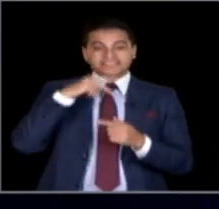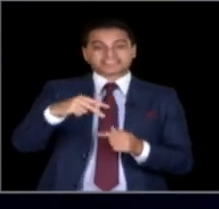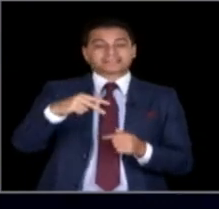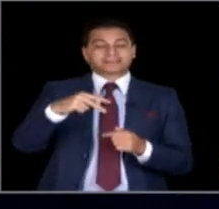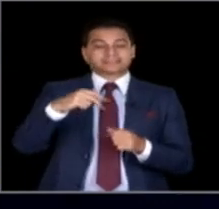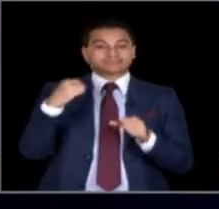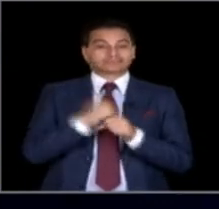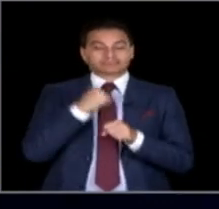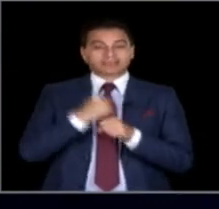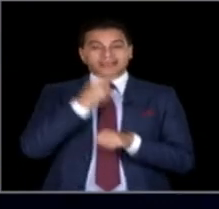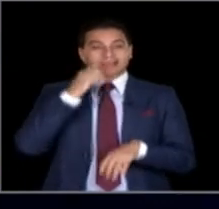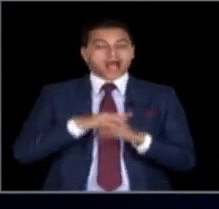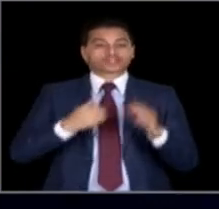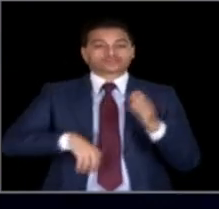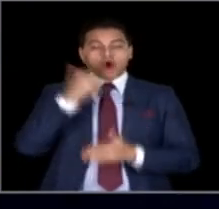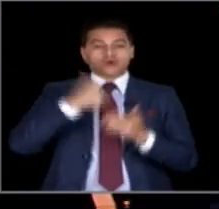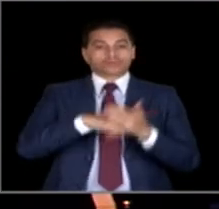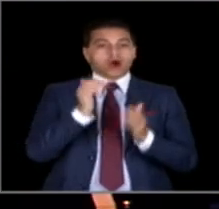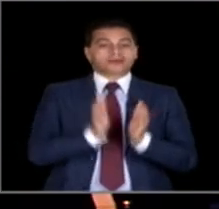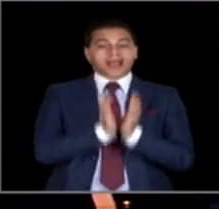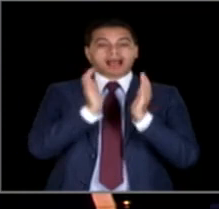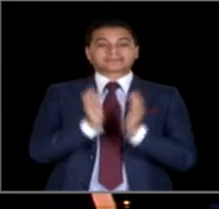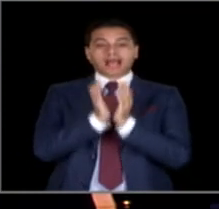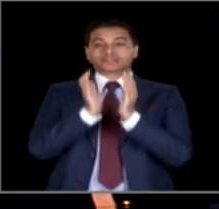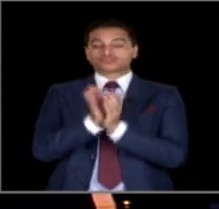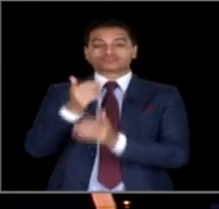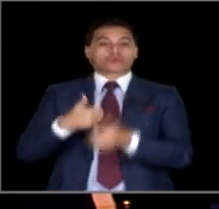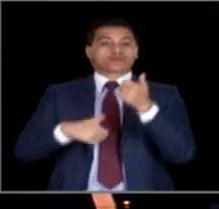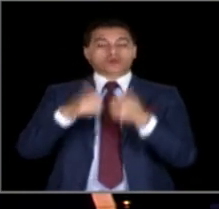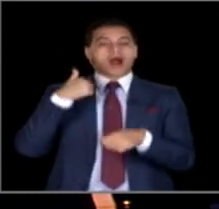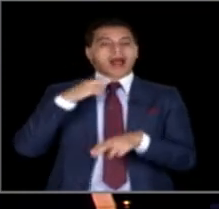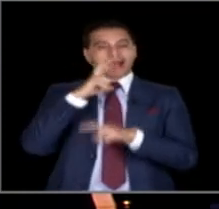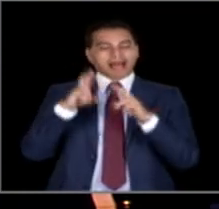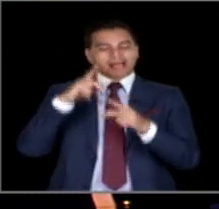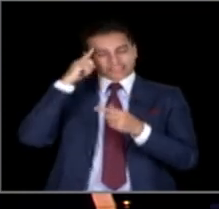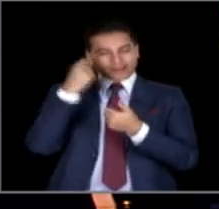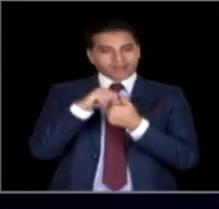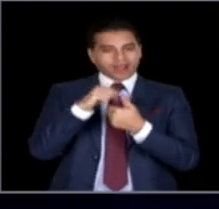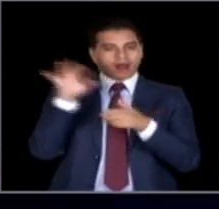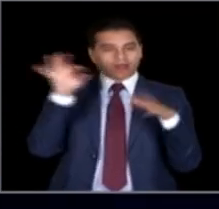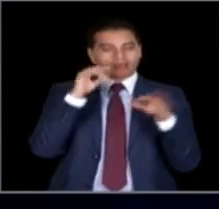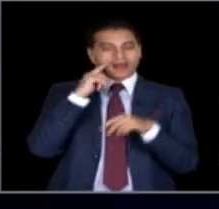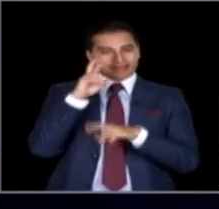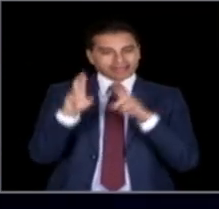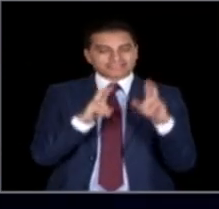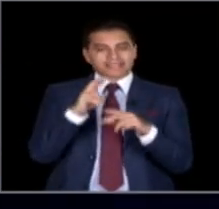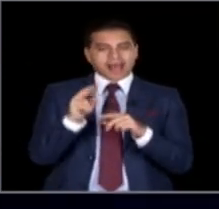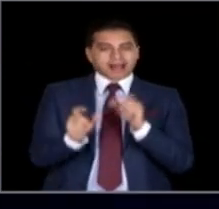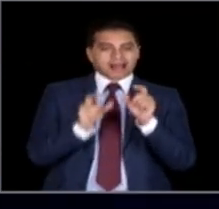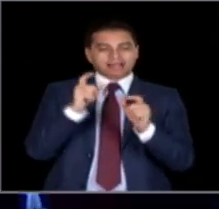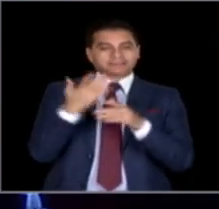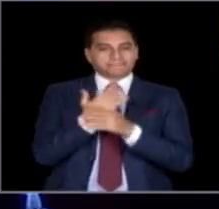الثمان سنين اللي فاتوا. كان عندنا أبطال، عندنا عائلات، عندنا أصحاب، عندنا مدارس، عندنا